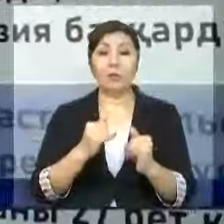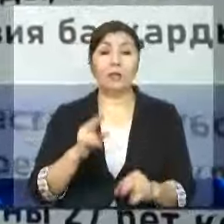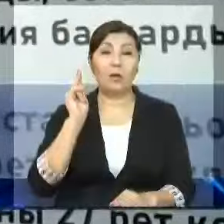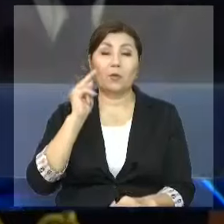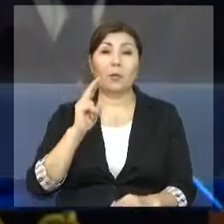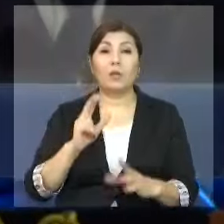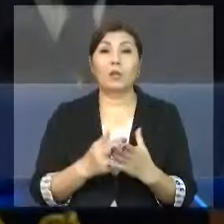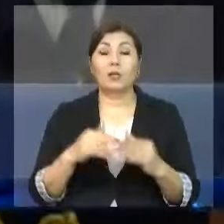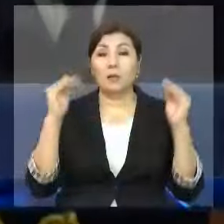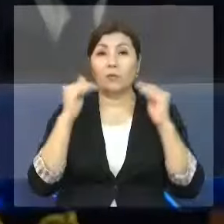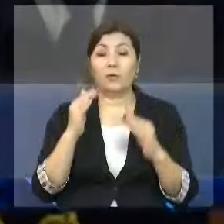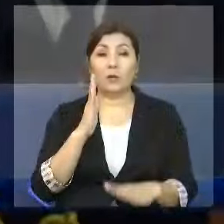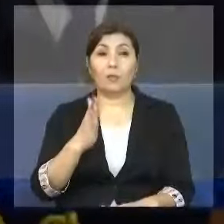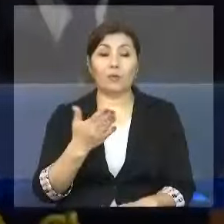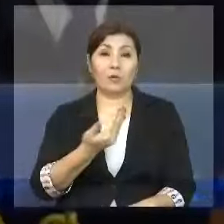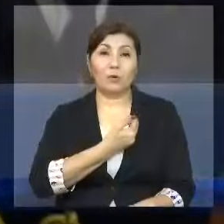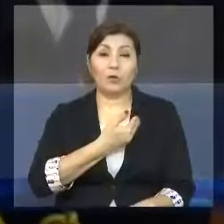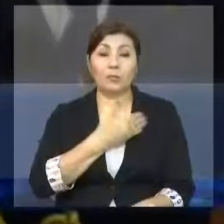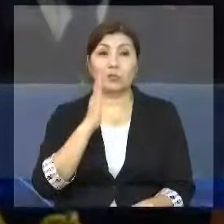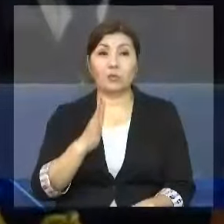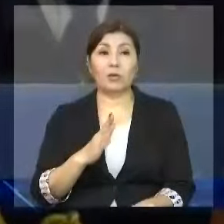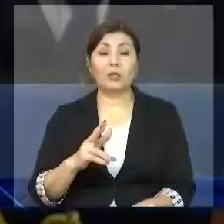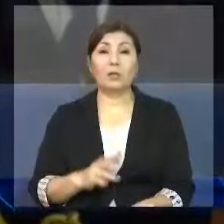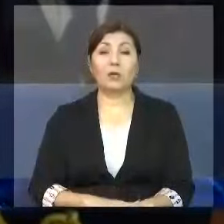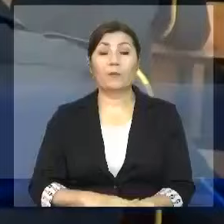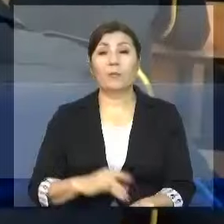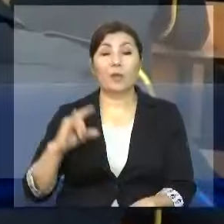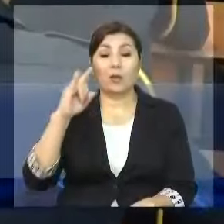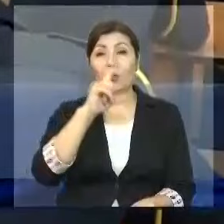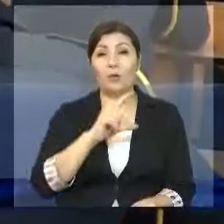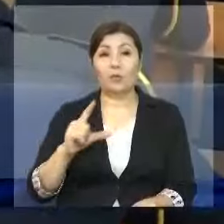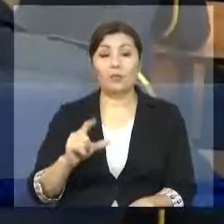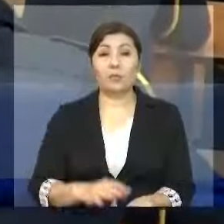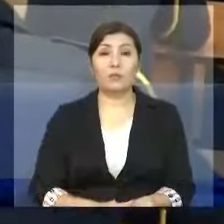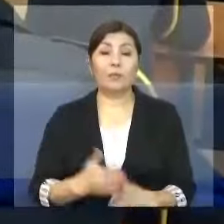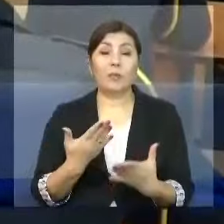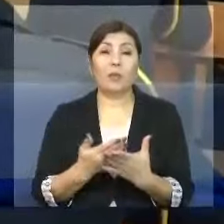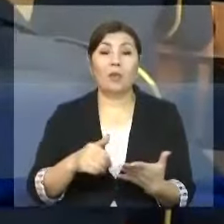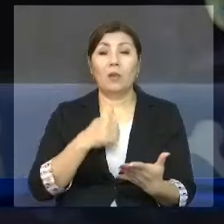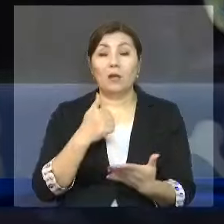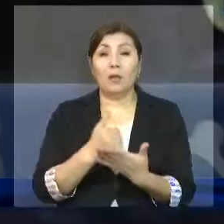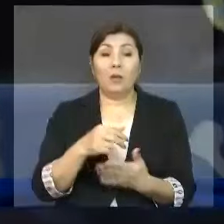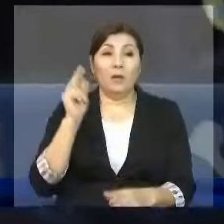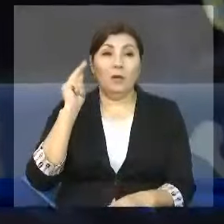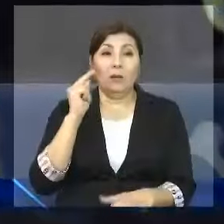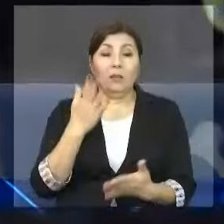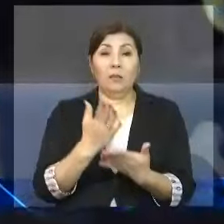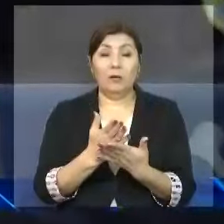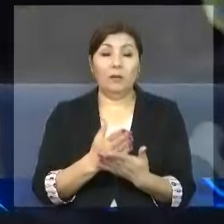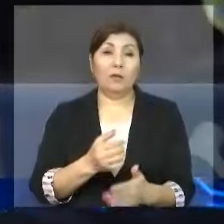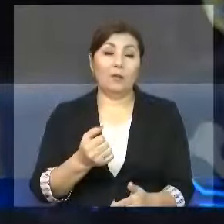вуз. В будущем я собираюсь стать летчиком гражданской авиации. Как уже упоминалось, основы обучения юных летчиков